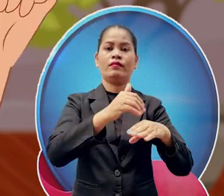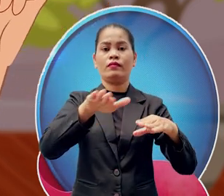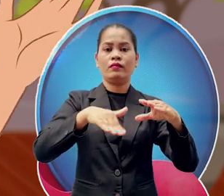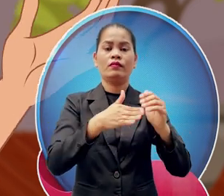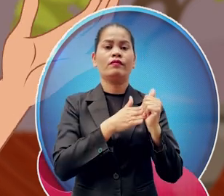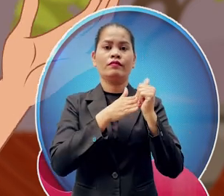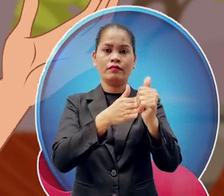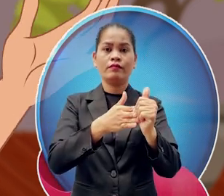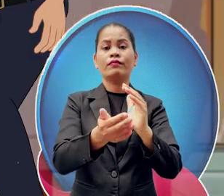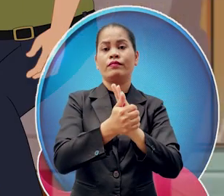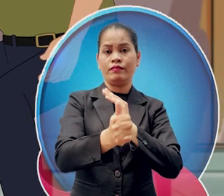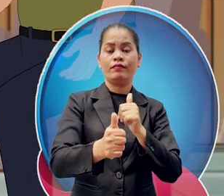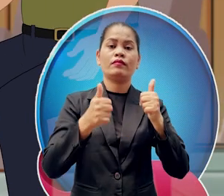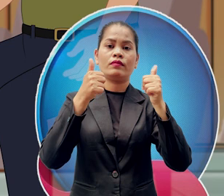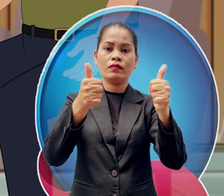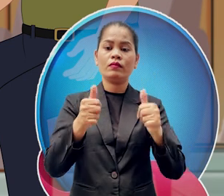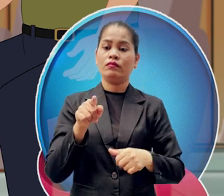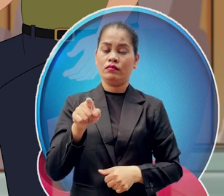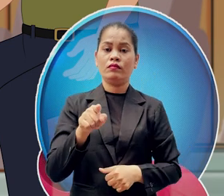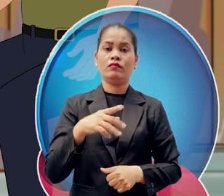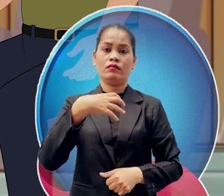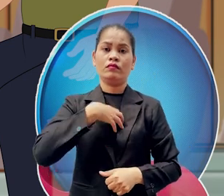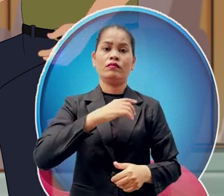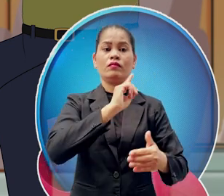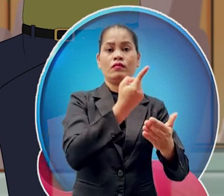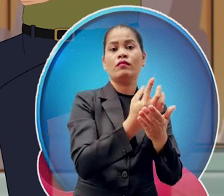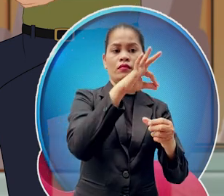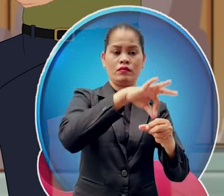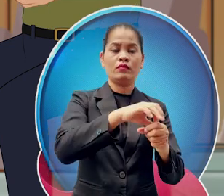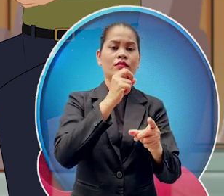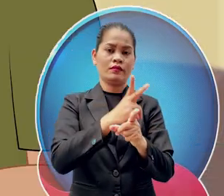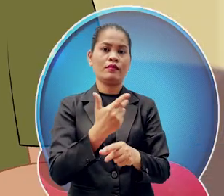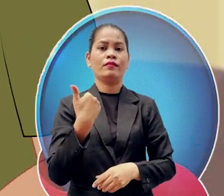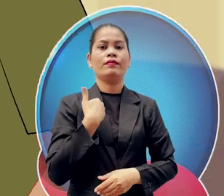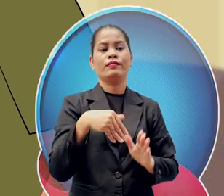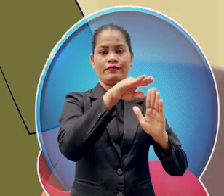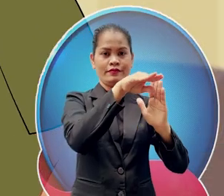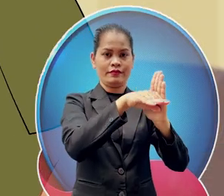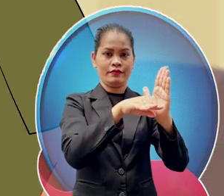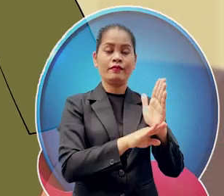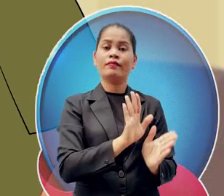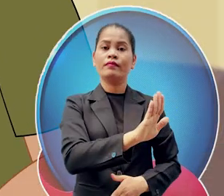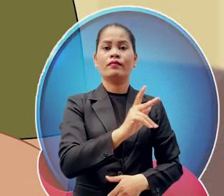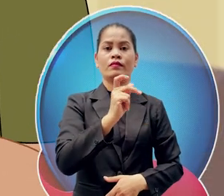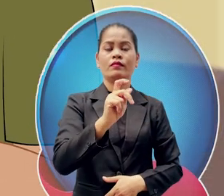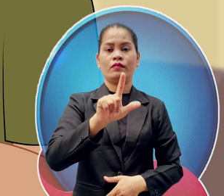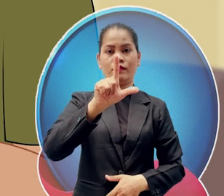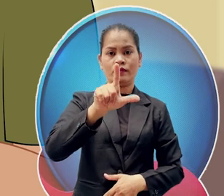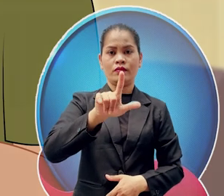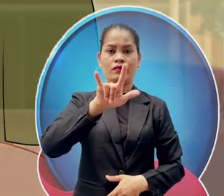កាត់ដែលមានសមត្ថភាព ដូច្នេះដើម្បីអាចបោះឆ្នោតបានពួកយើងត្រូវមានឈ្មោះក្នុងបញ្ជីបោះឆ្នោតផ្លូវការរបស់កោជ